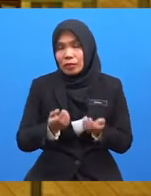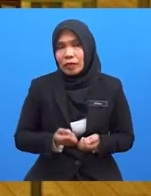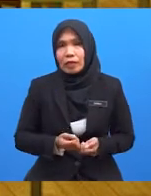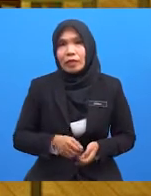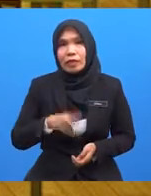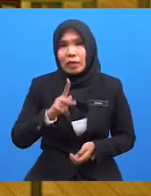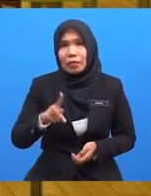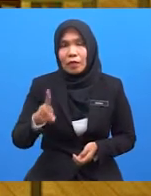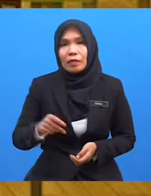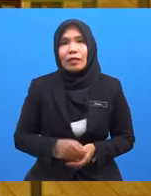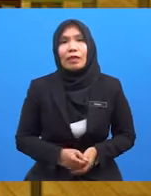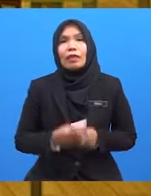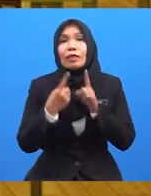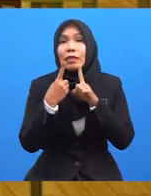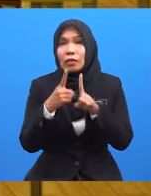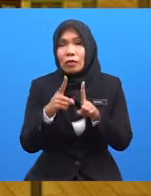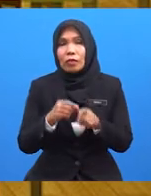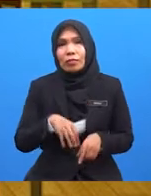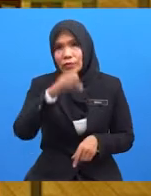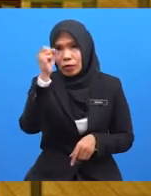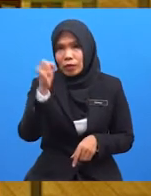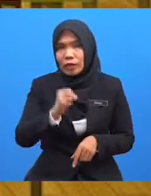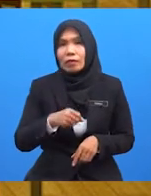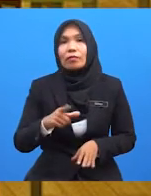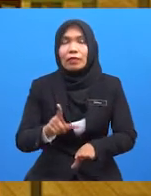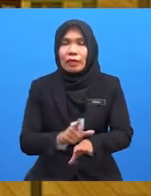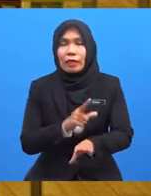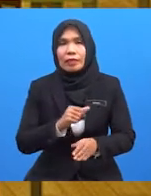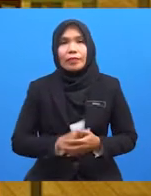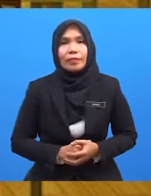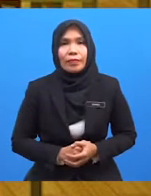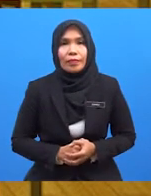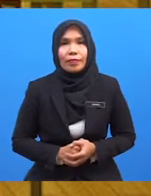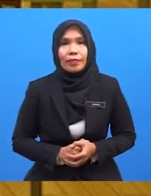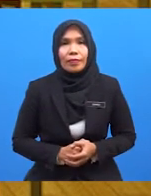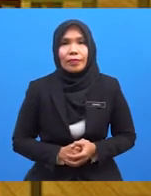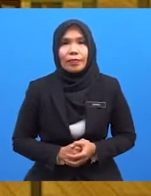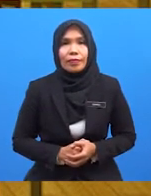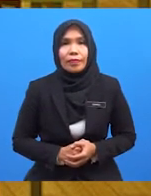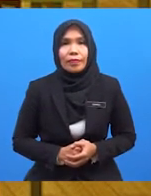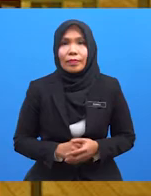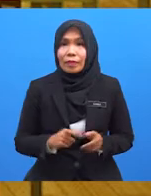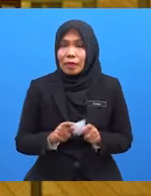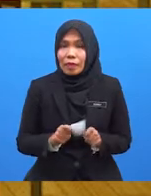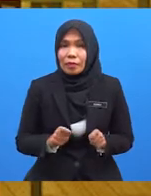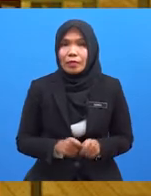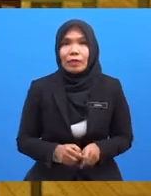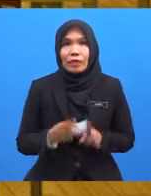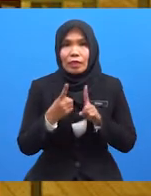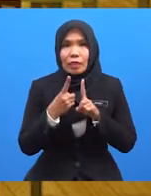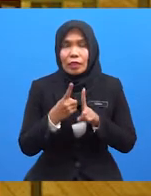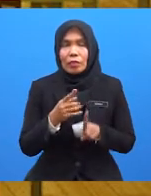menjawab soalan-soalan latihan yang akan cikgu paparkan sebentar lagi. Tetapi,